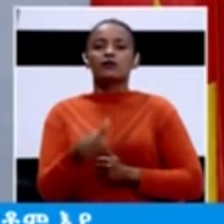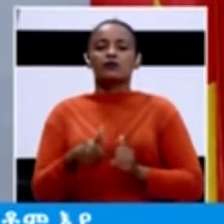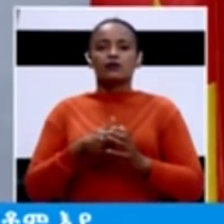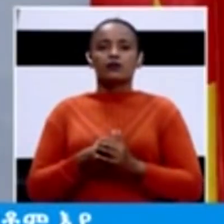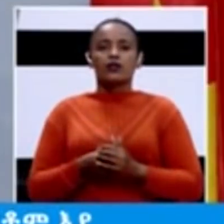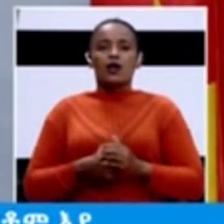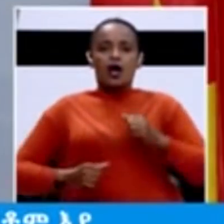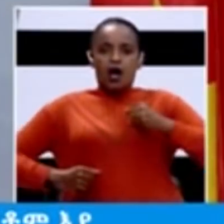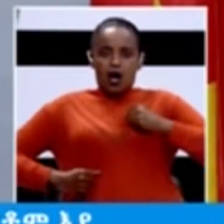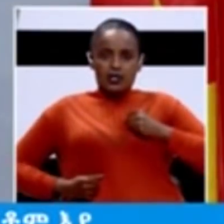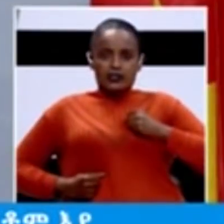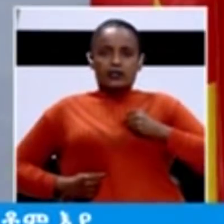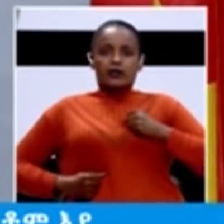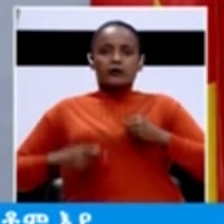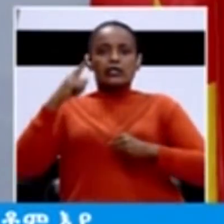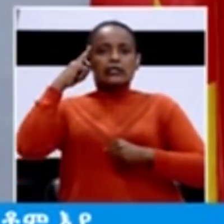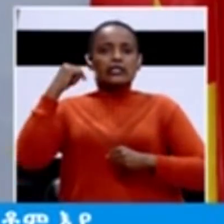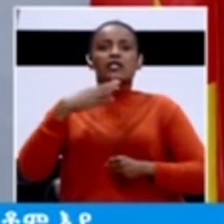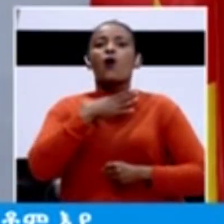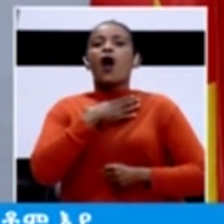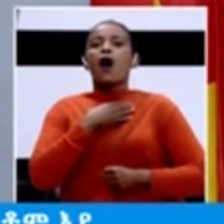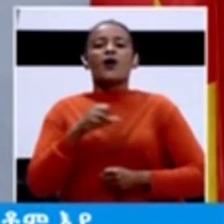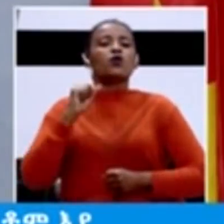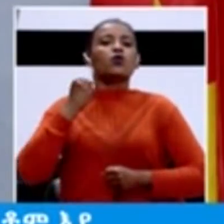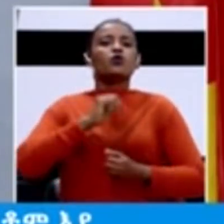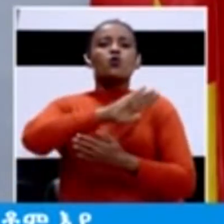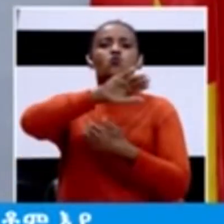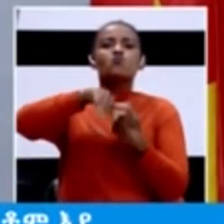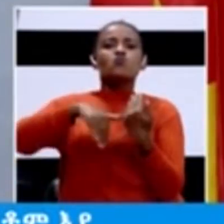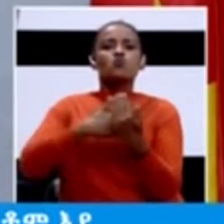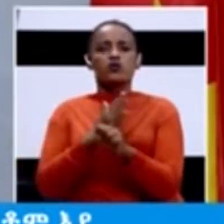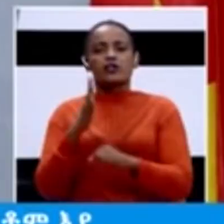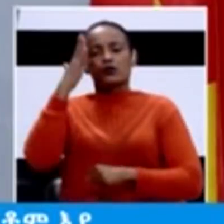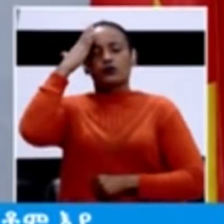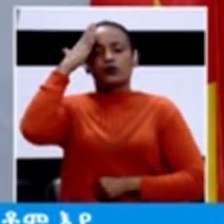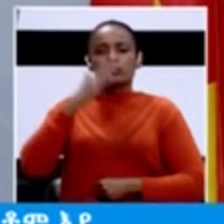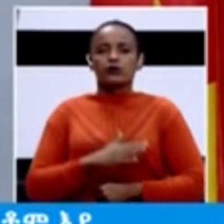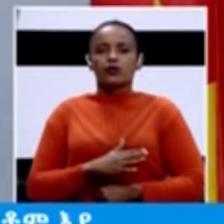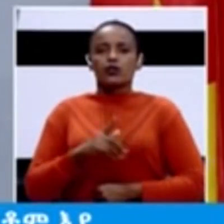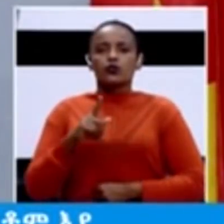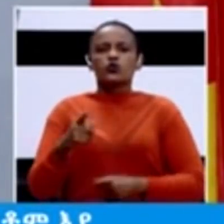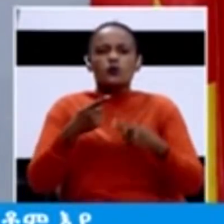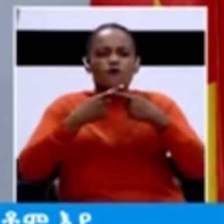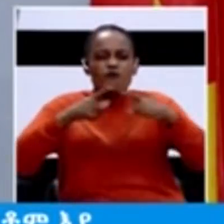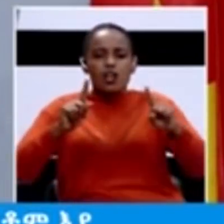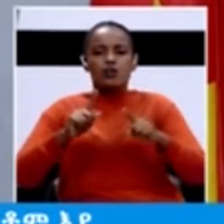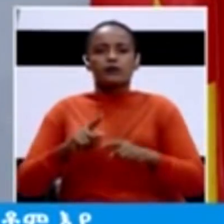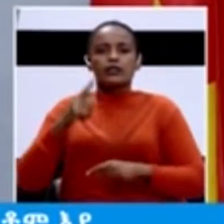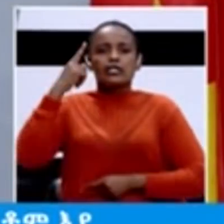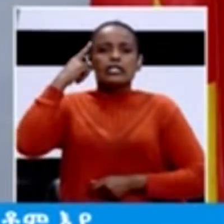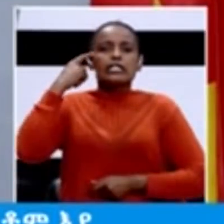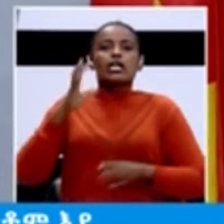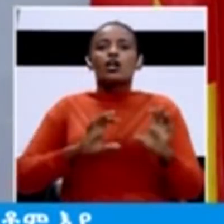ኣብ ሰራዊት ዘሎ ትግራዋይ ኣምሓራይ ኦሮሞ ዝበሃል እውን ኣይንፈልጥ ብልኡ ኮይና ንፈልጦ ንሶም ግን ፈልዮም ተጋሩ እዮም ከምዚ